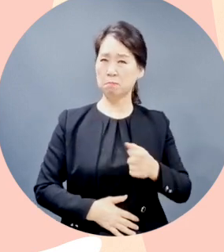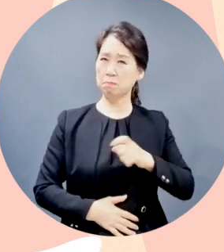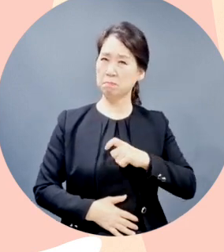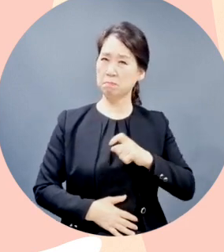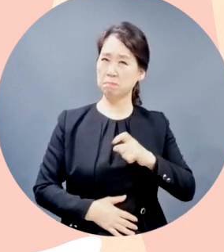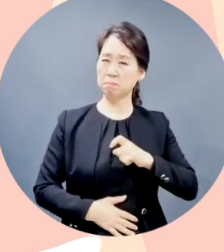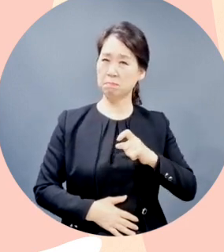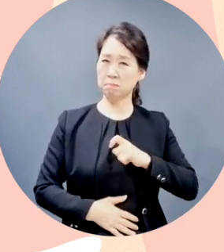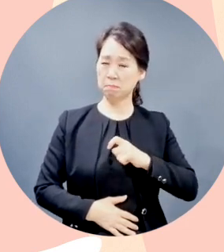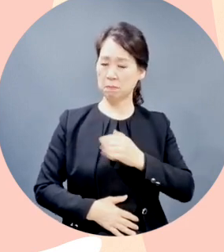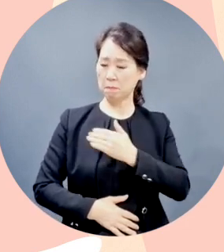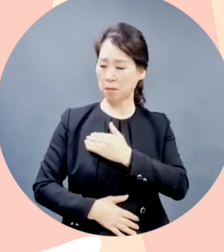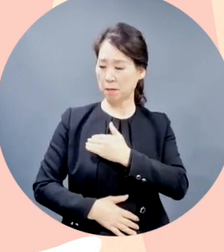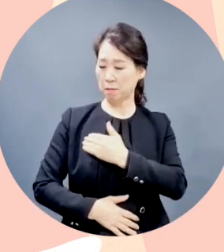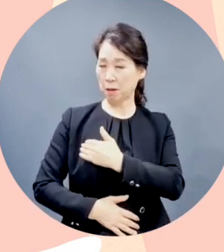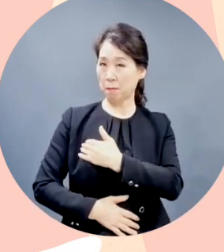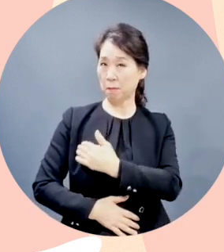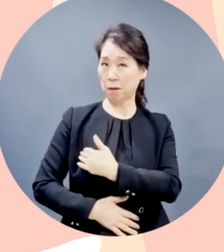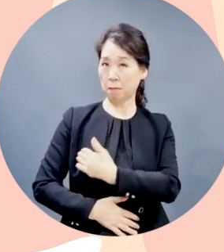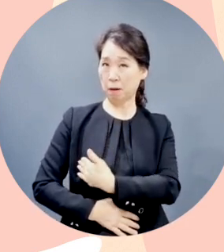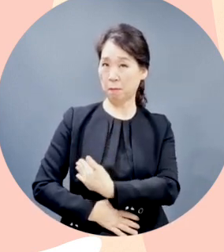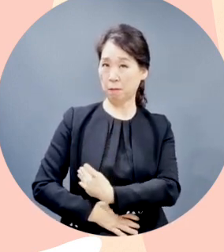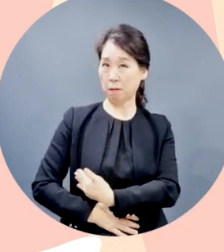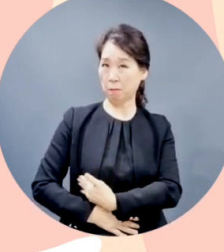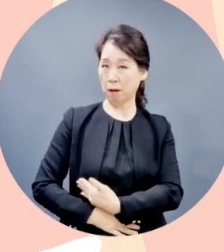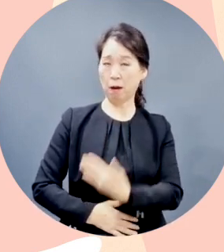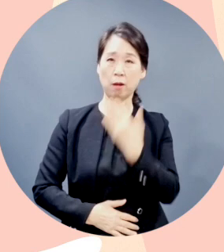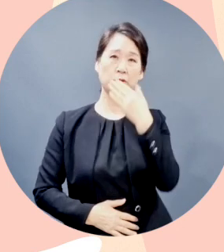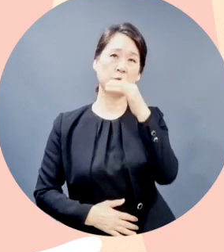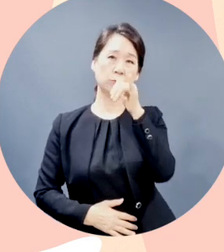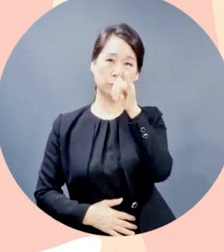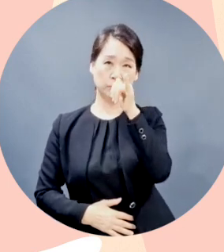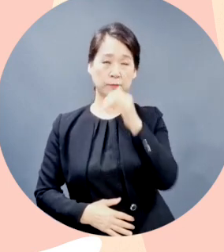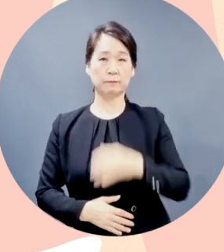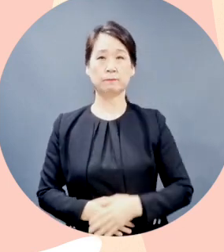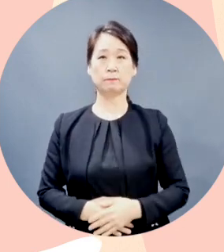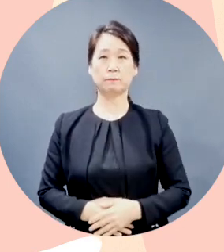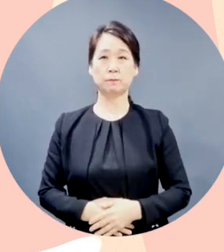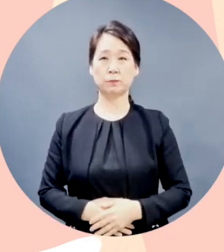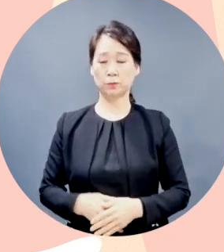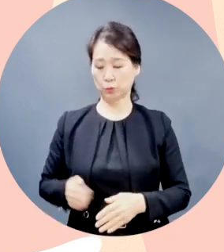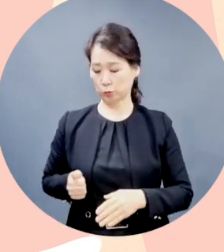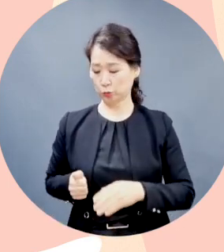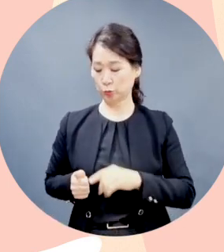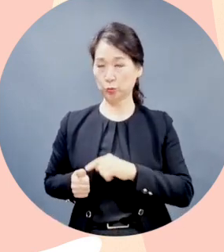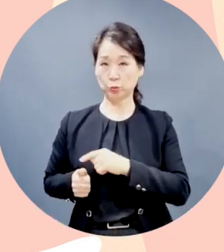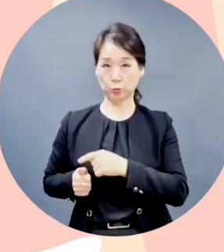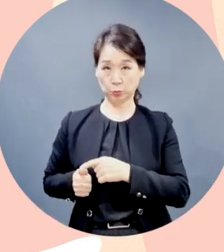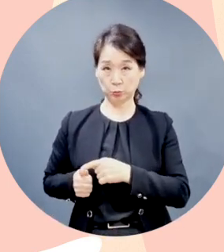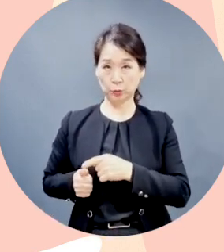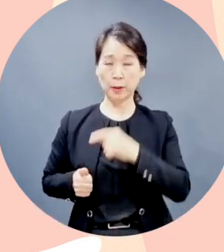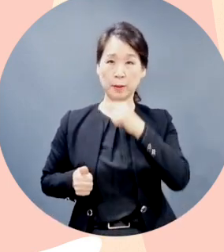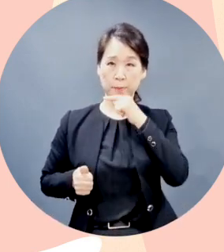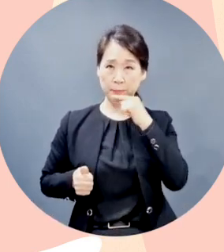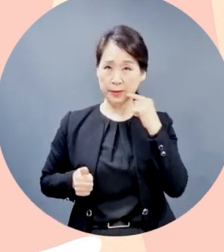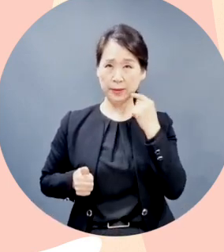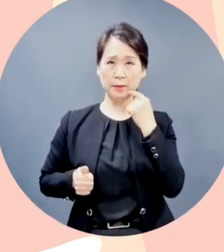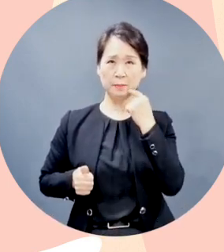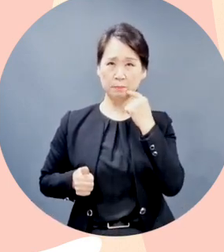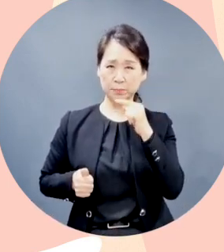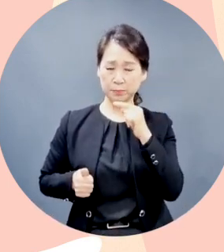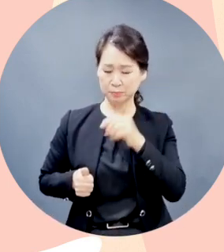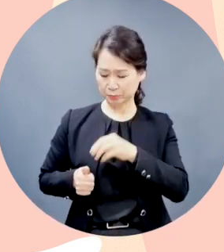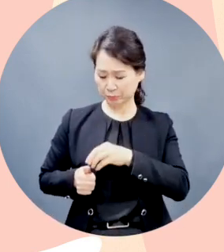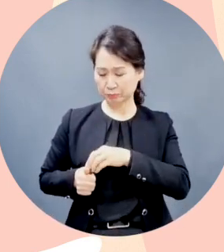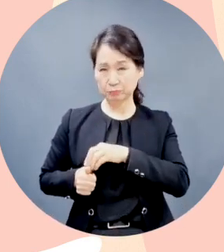병이 진행됨에 따라 겨드랑이까지도 멍울이 만져질 수 있습니다. 그리고 유두에서 피가 섞인 분비물이 나오거나 잘